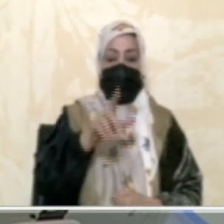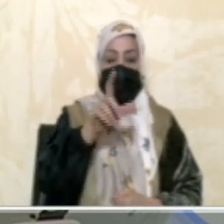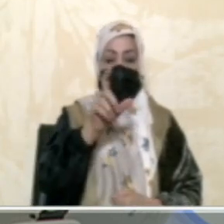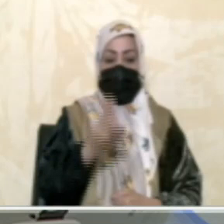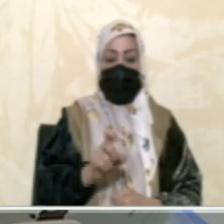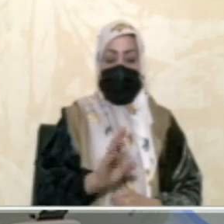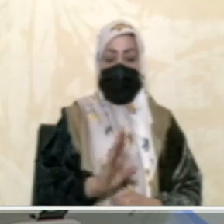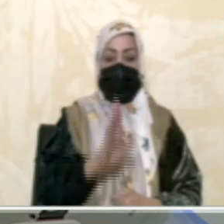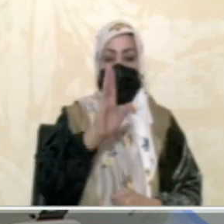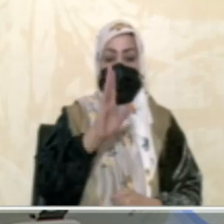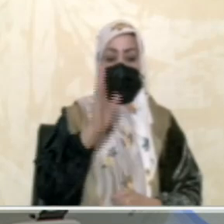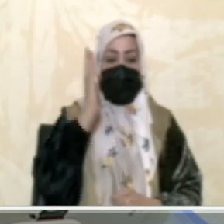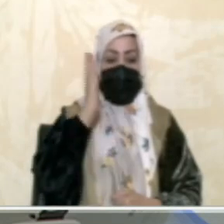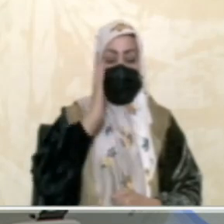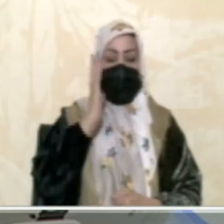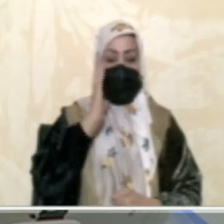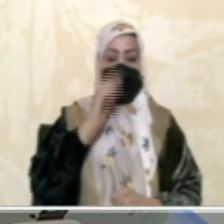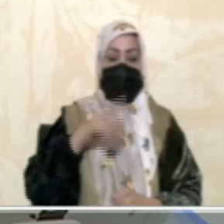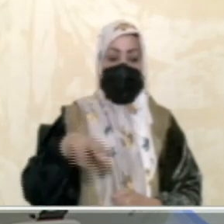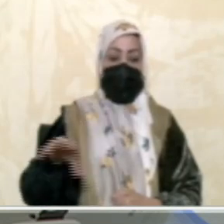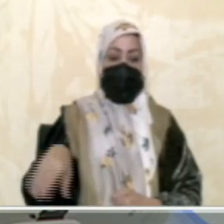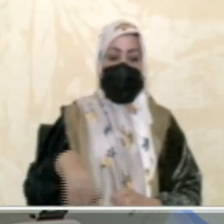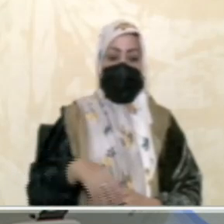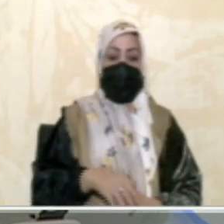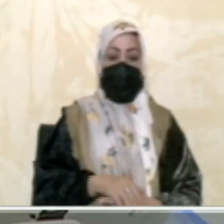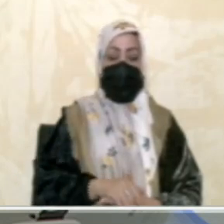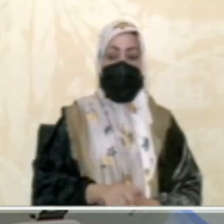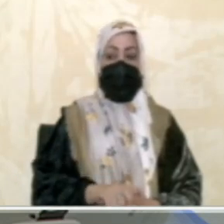يعني الامام يصعد المنبر